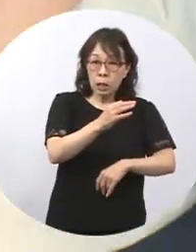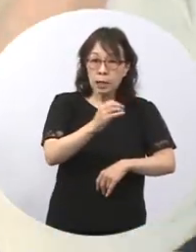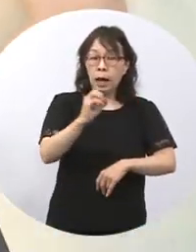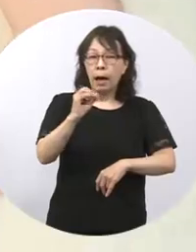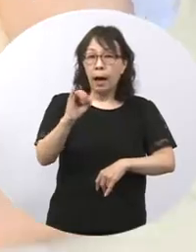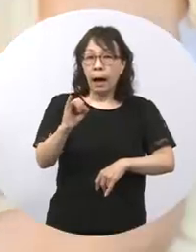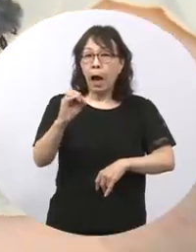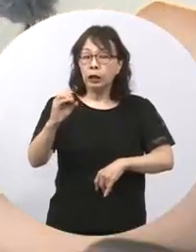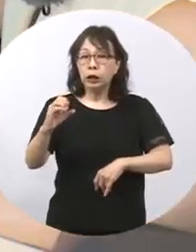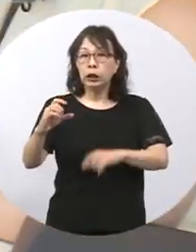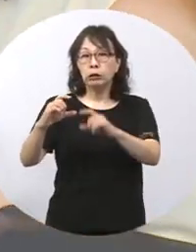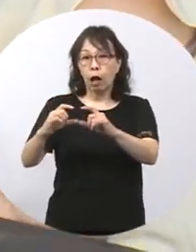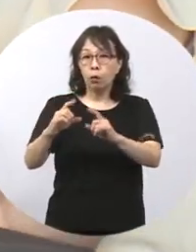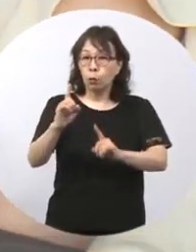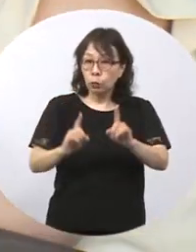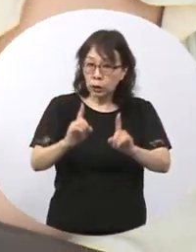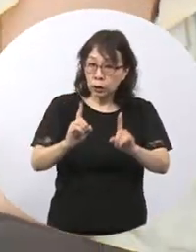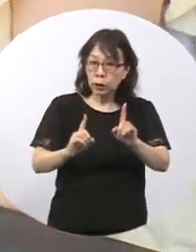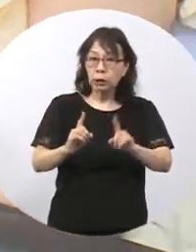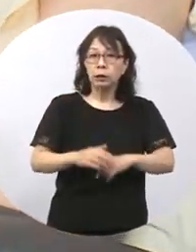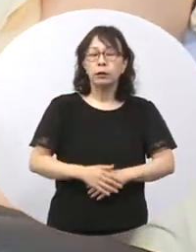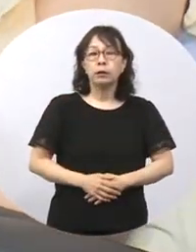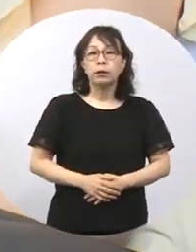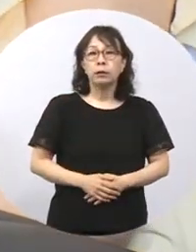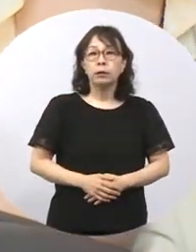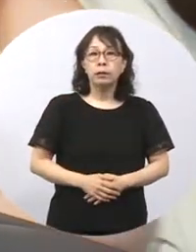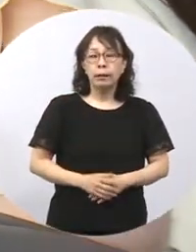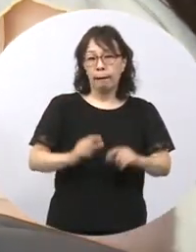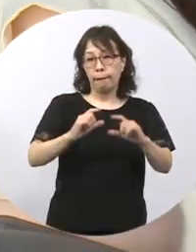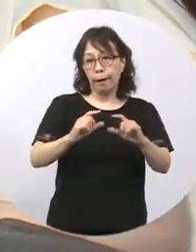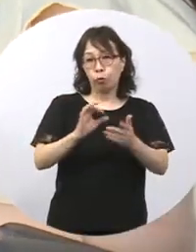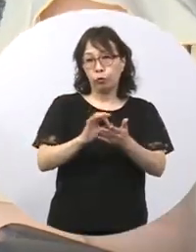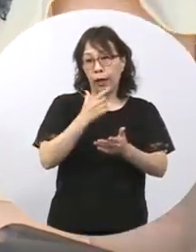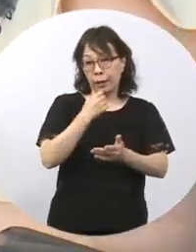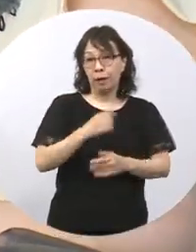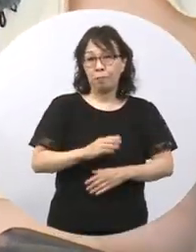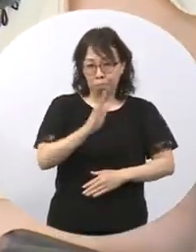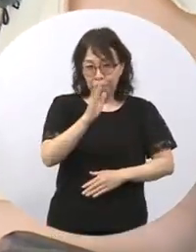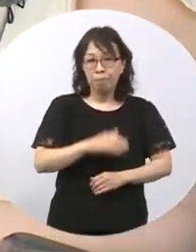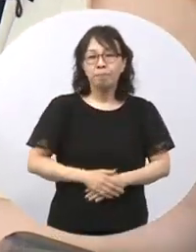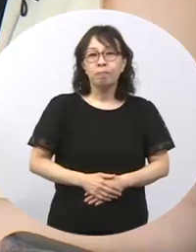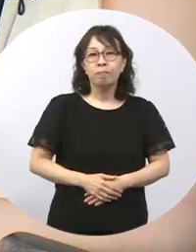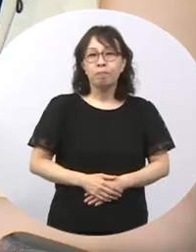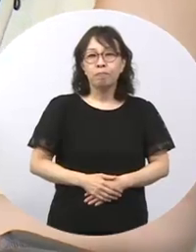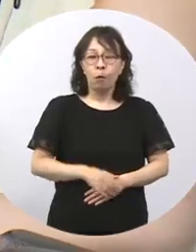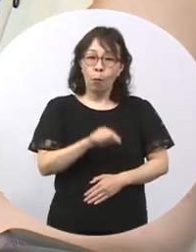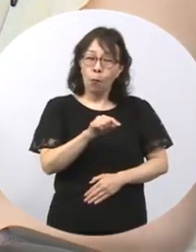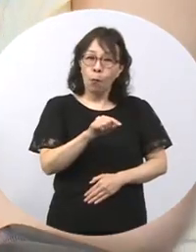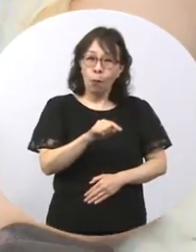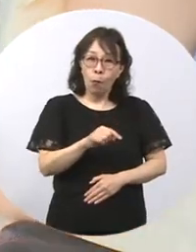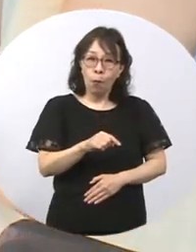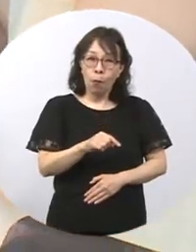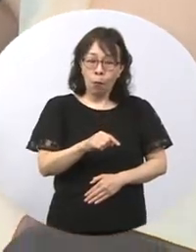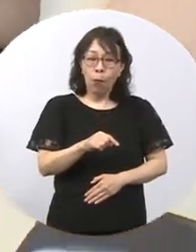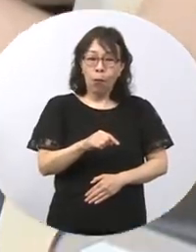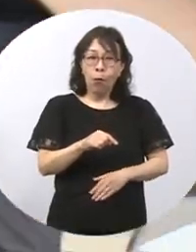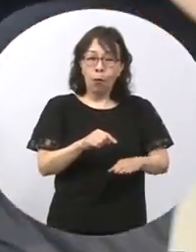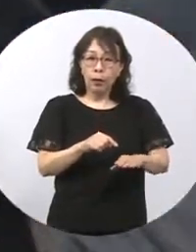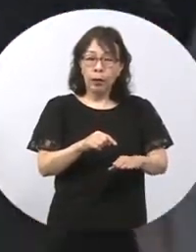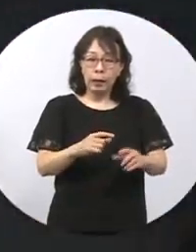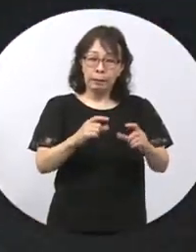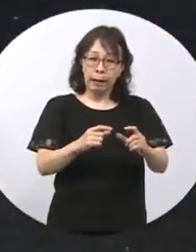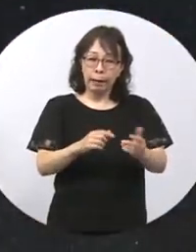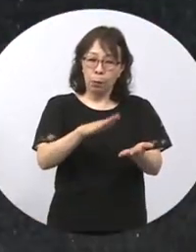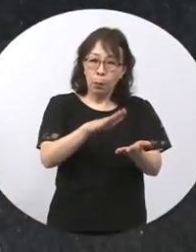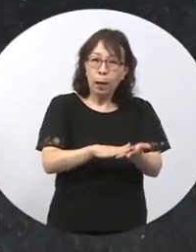IC か。 あ、2つパターンがあるんですね。 はい、 では私 IC カードでお願いします。はい、 じゃあ IC ならばこちらの方にカードを